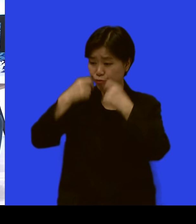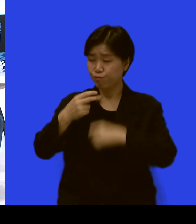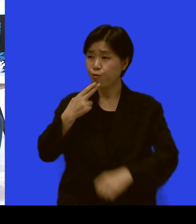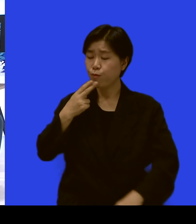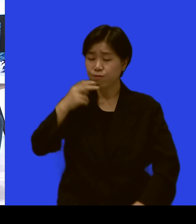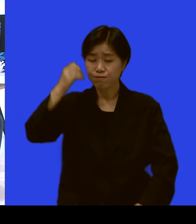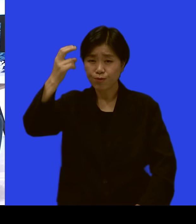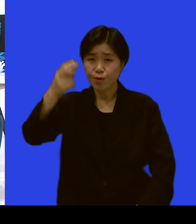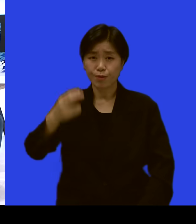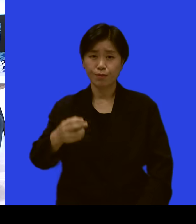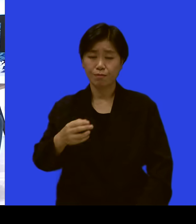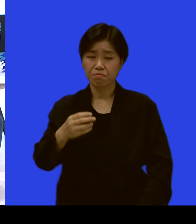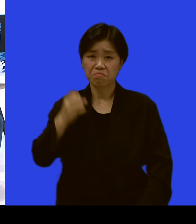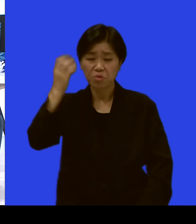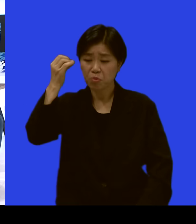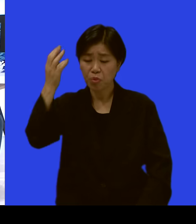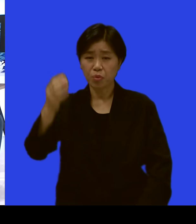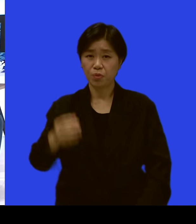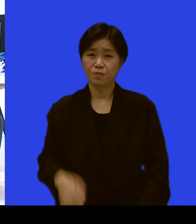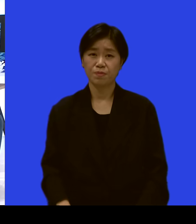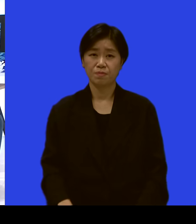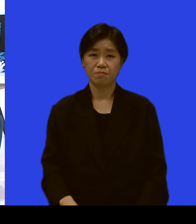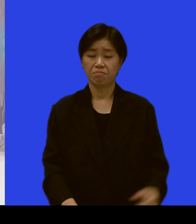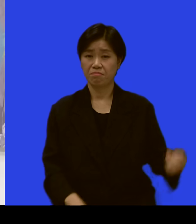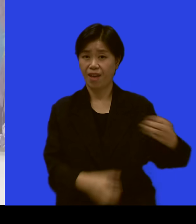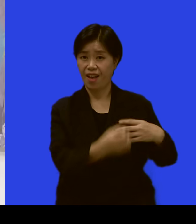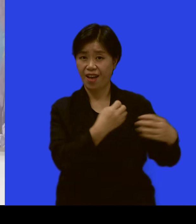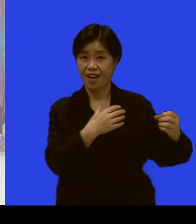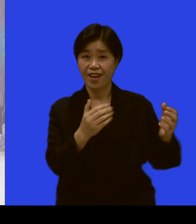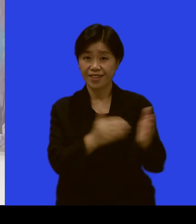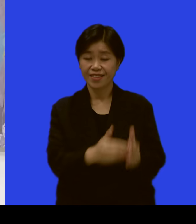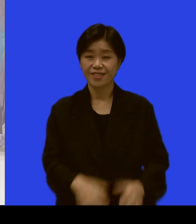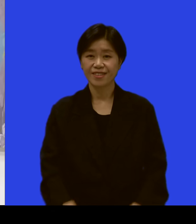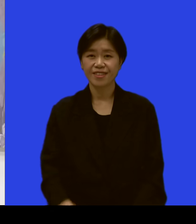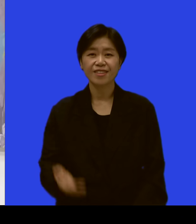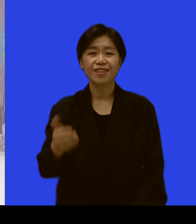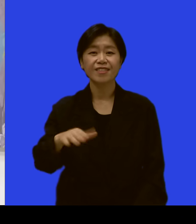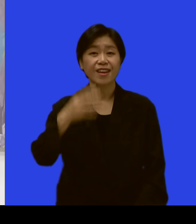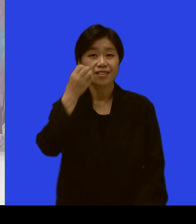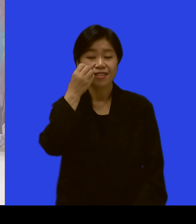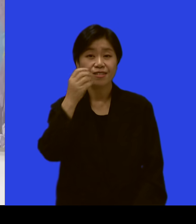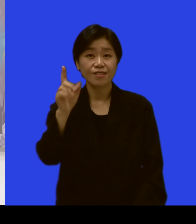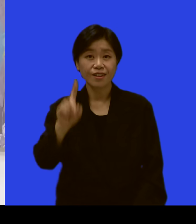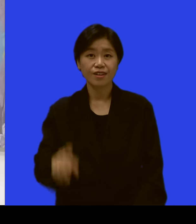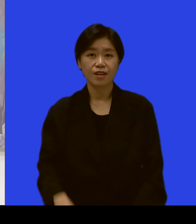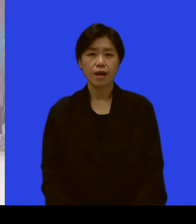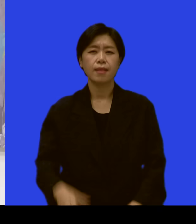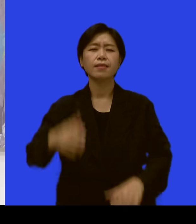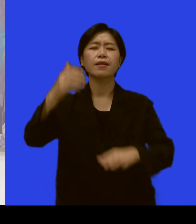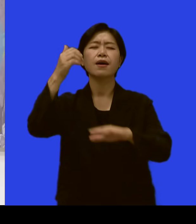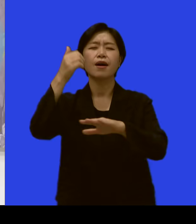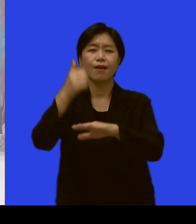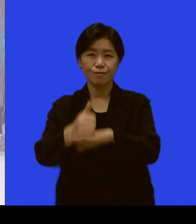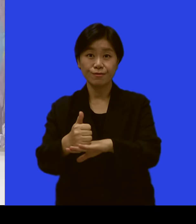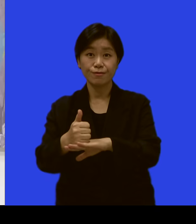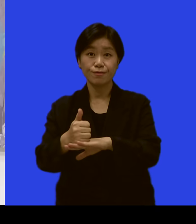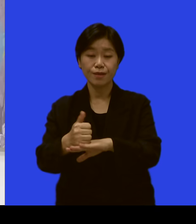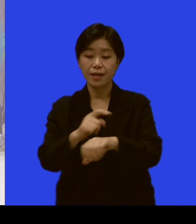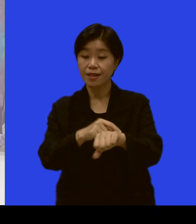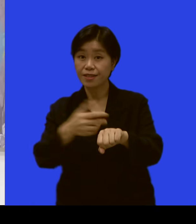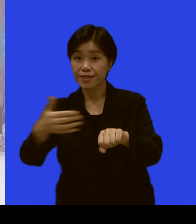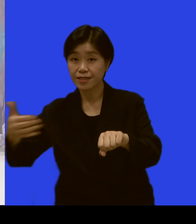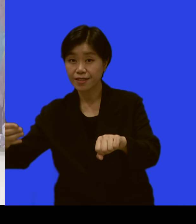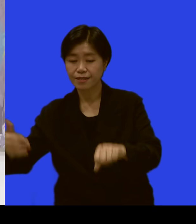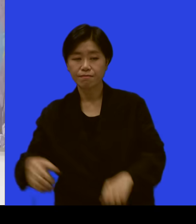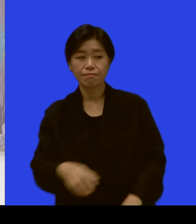마음이 쪽팔리니까. 안 그렇지, 되는 그런 그렇지. 것들. 근데 되게 신기한 건 나중에 그래서 그 친구가 진짜 인격적으로 하나님 믿기로 작정하고